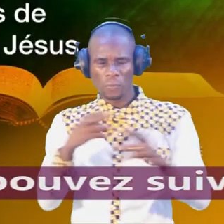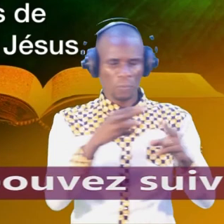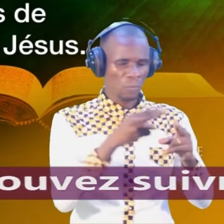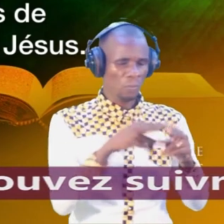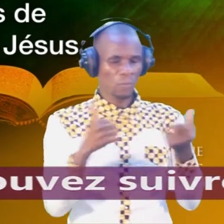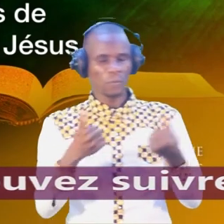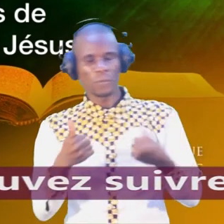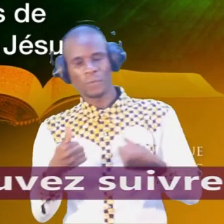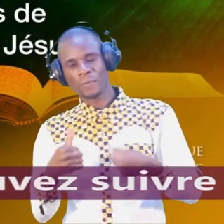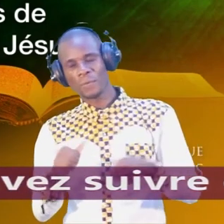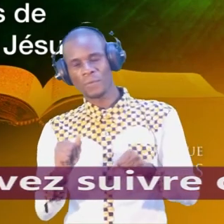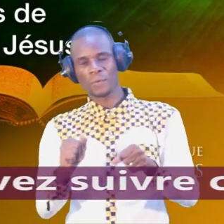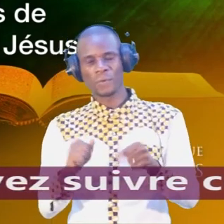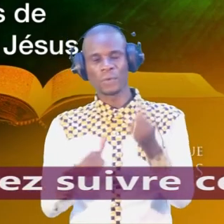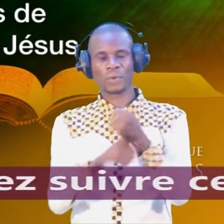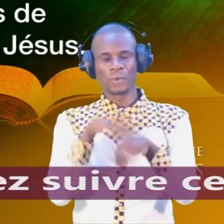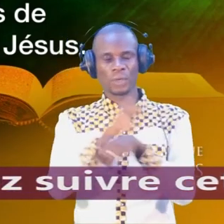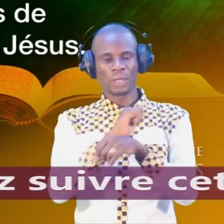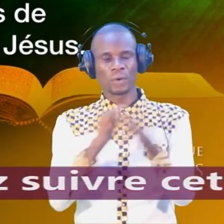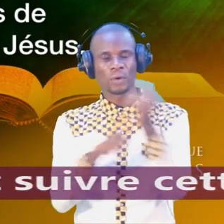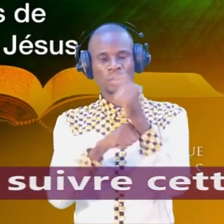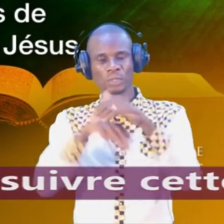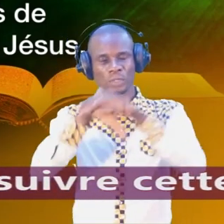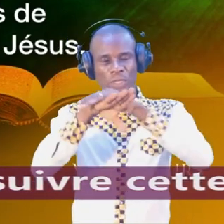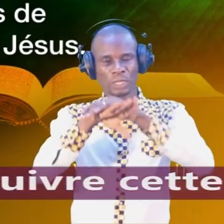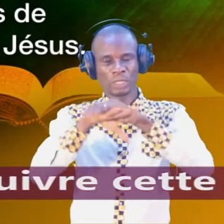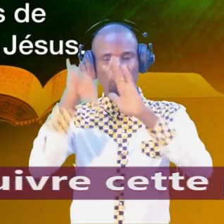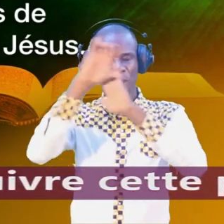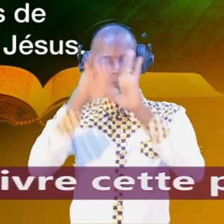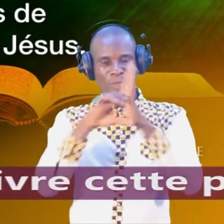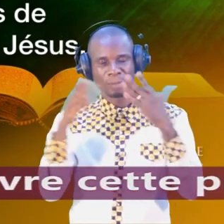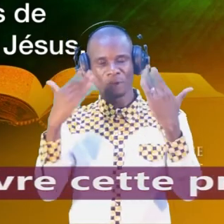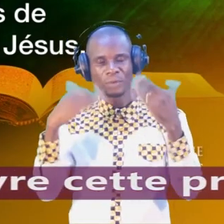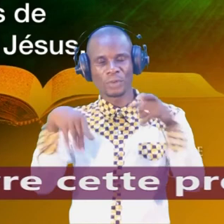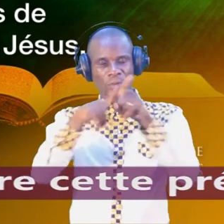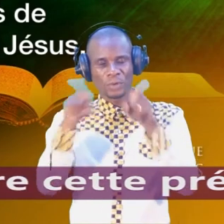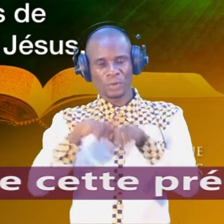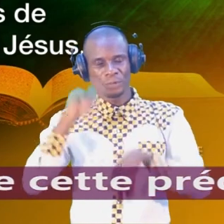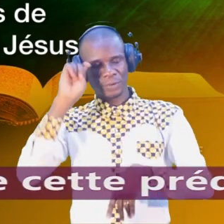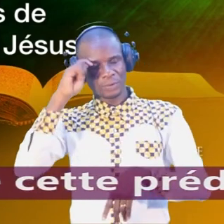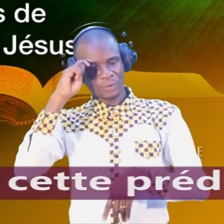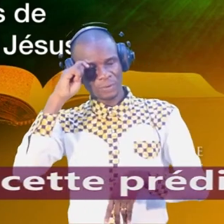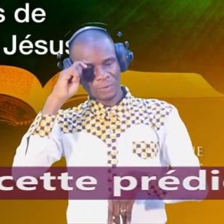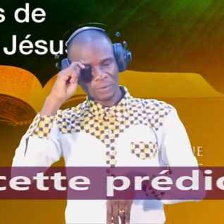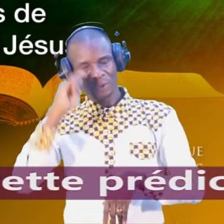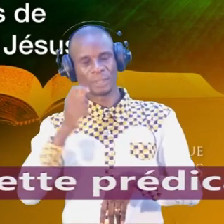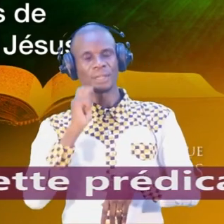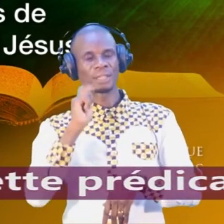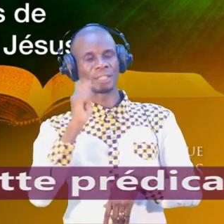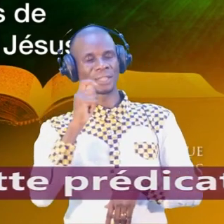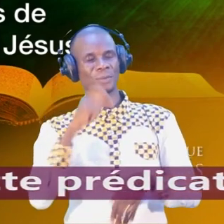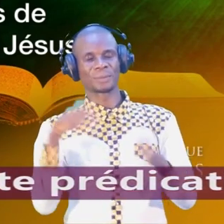Joka akamkasirikia yule mwanamke, akaenda zake afanye vita juu ya wazao wake